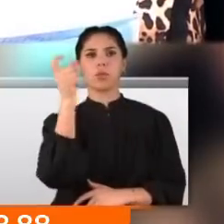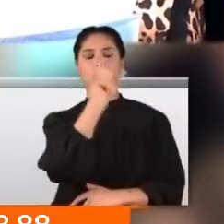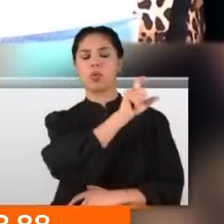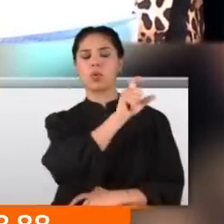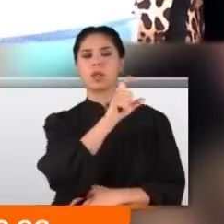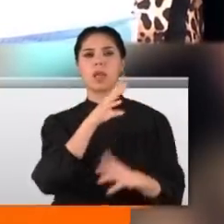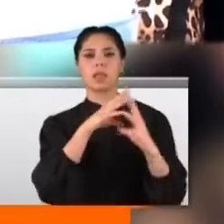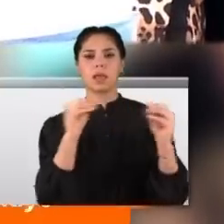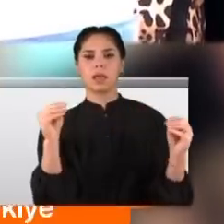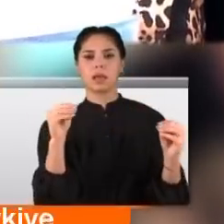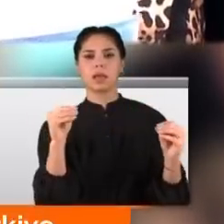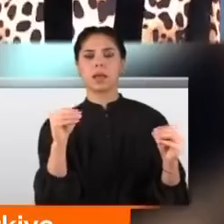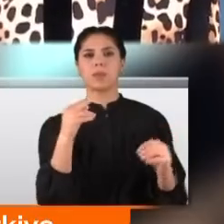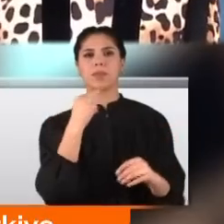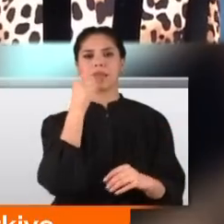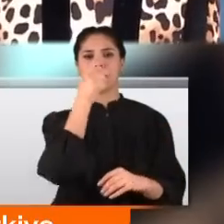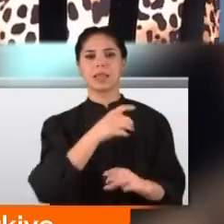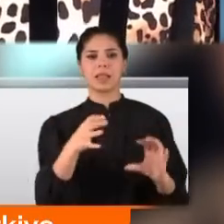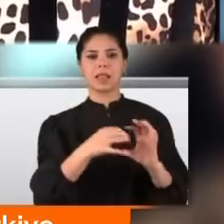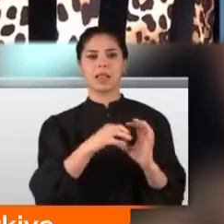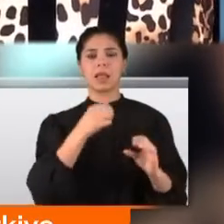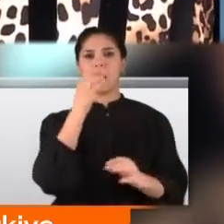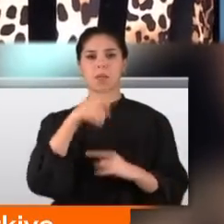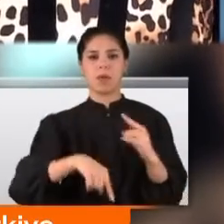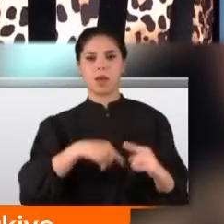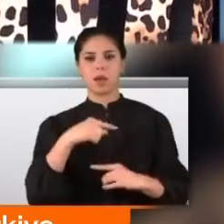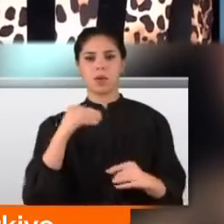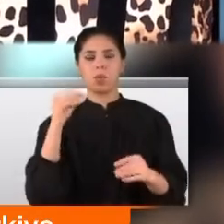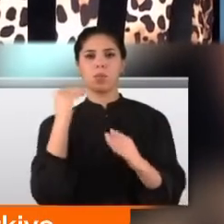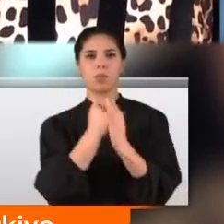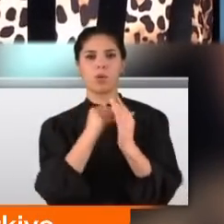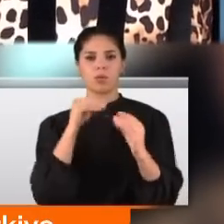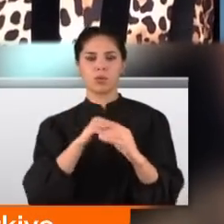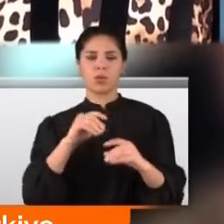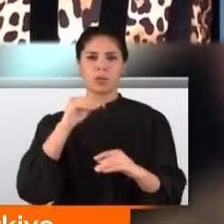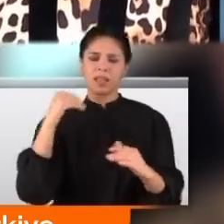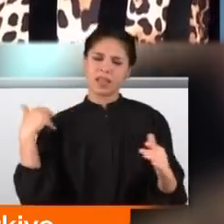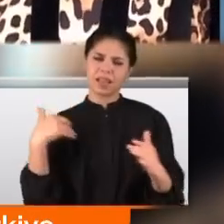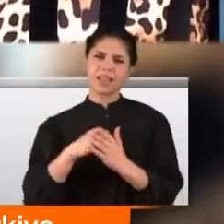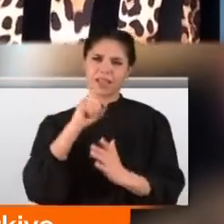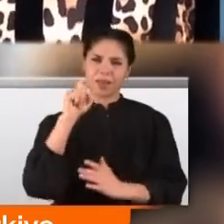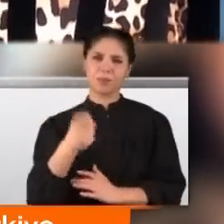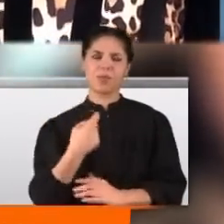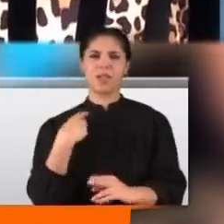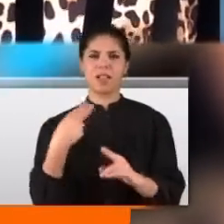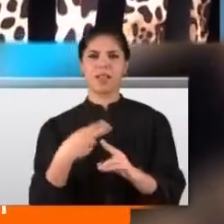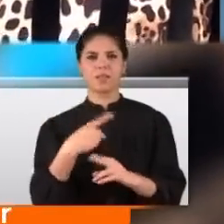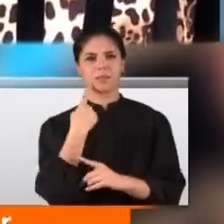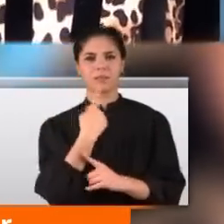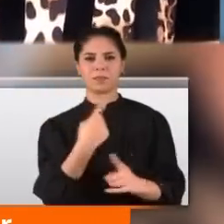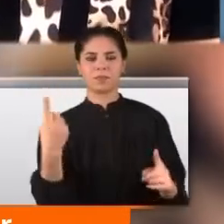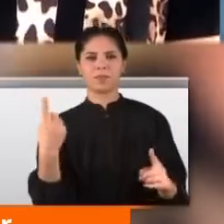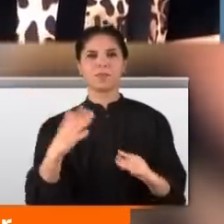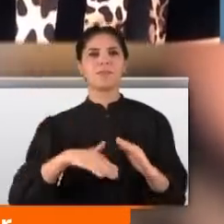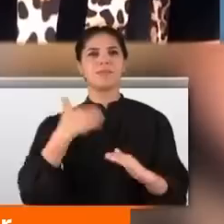olan Sümeyra'ya ait bir iz alıyor. Burak hadi bakalım. Yayın sonuna kadar bul şu kızı. Hemen harekete geçiyoruz Miguel.